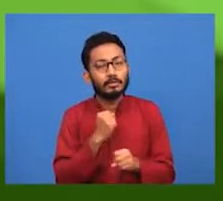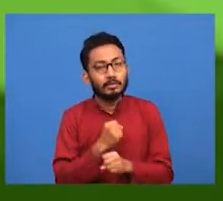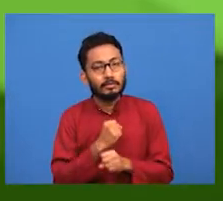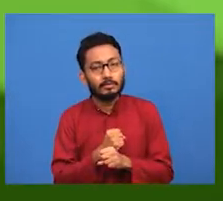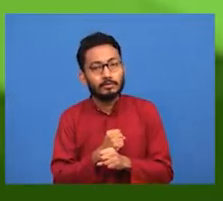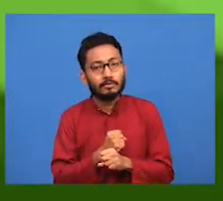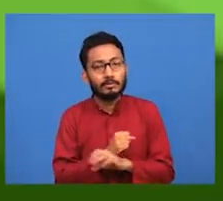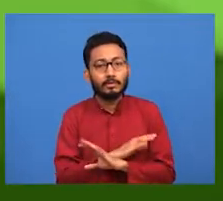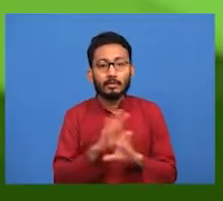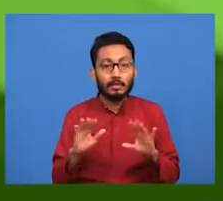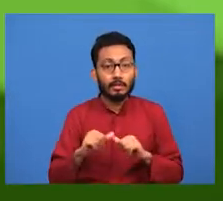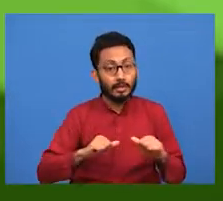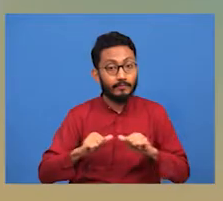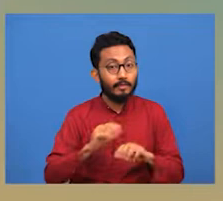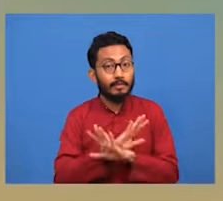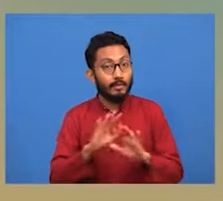dan tak berpelengkap?